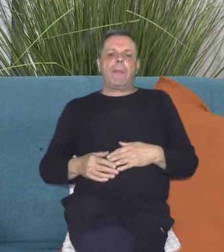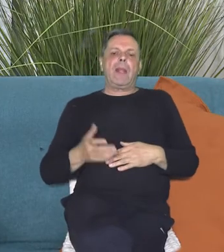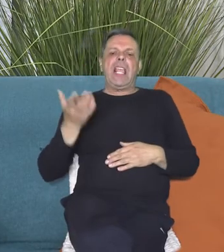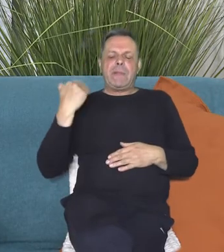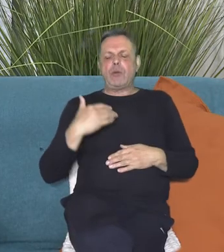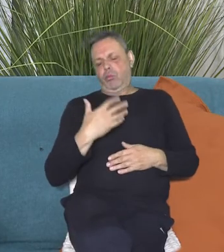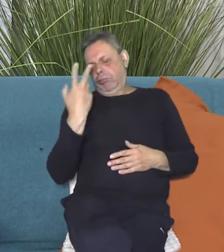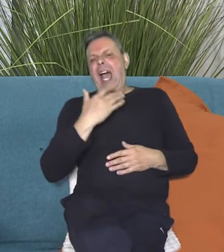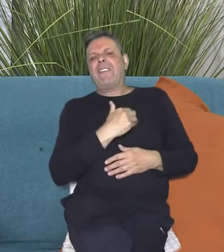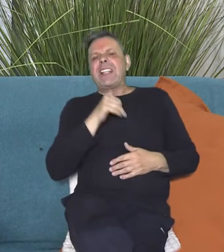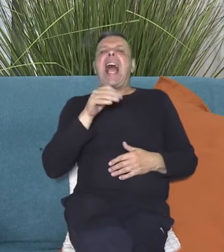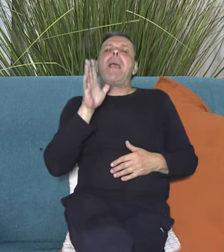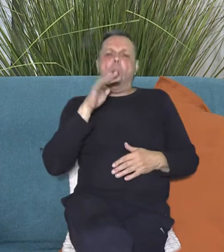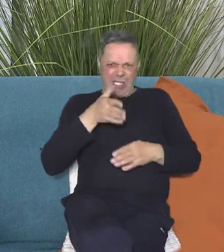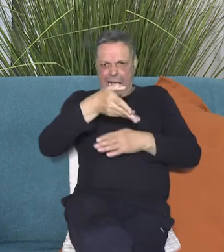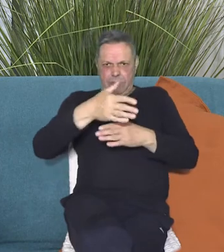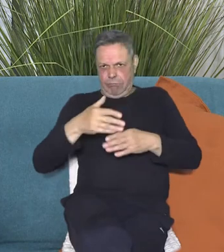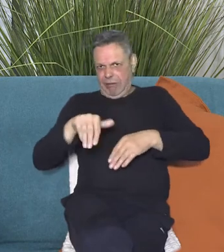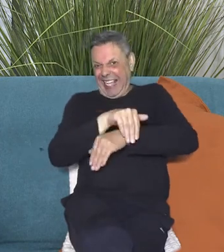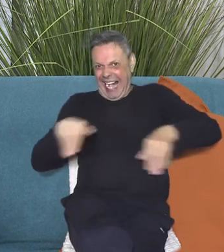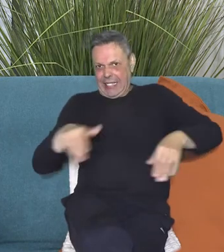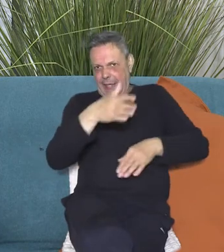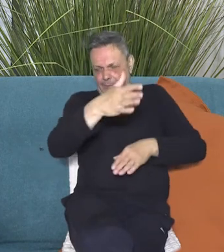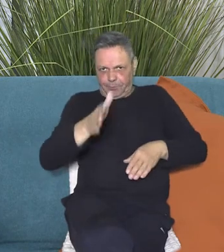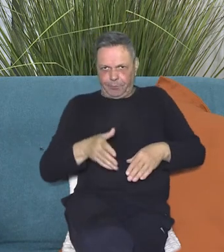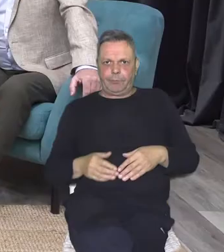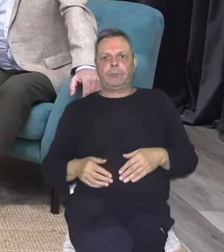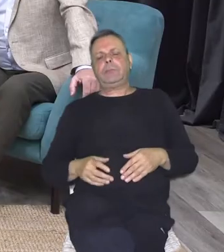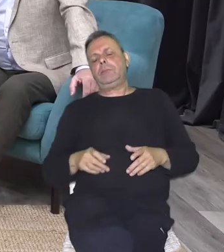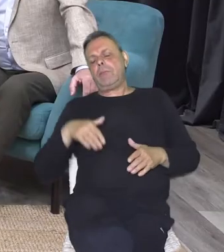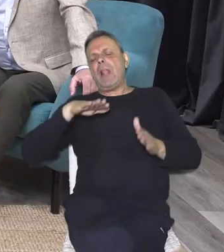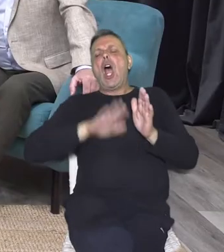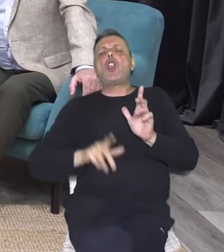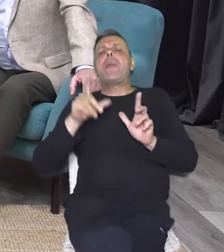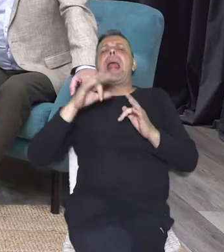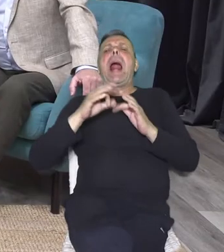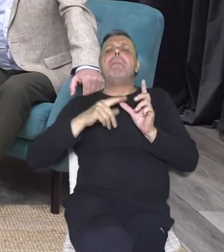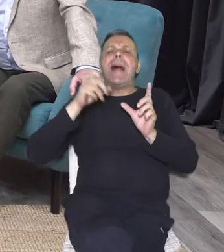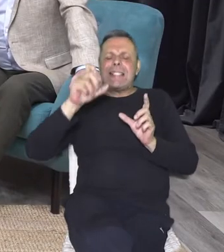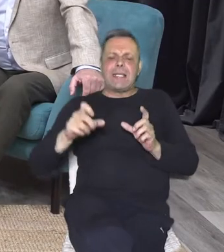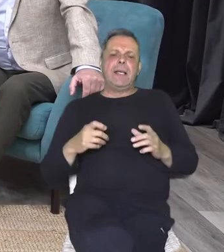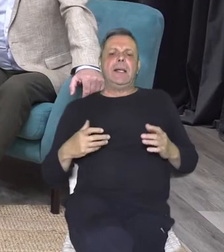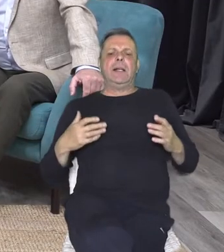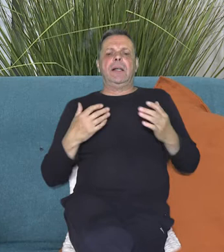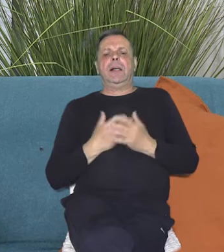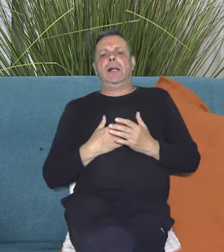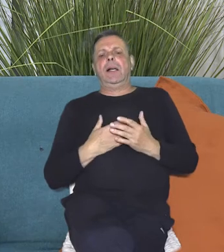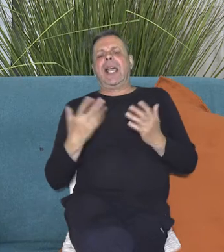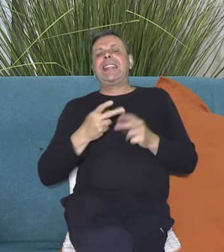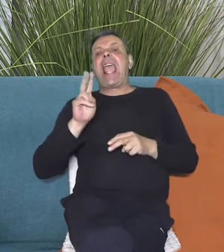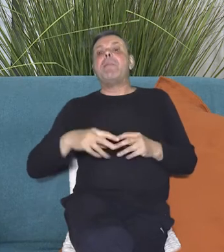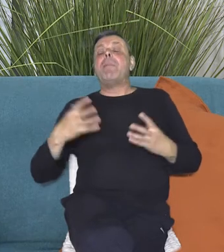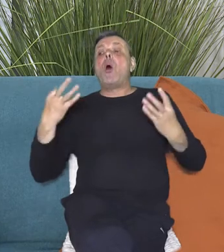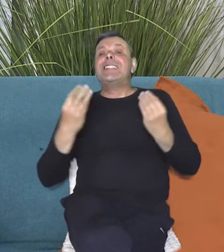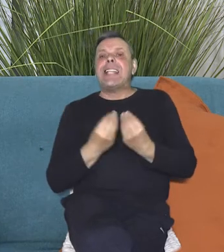i prirodna granica između Republike Hrvatske i Bosne i Hercegovine u dijelu tamo općine Donji Lapac, gdje u